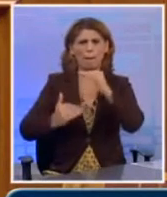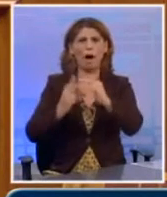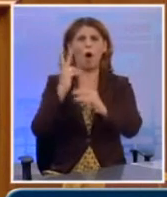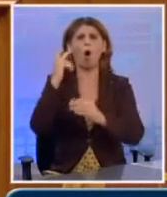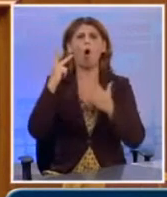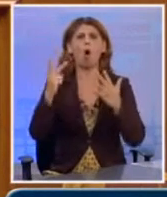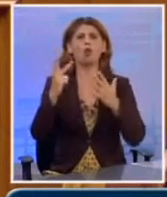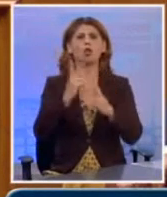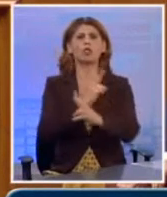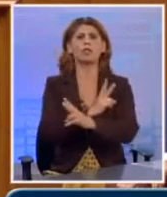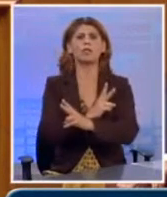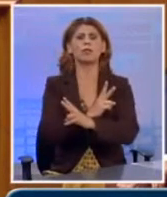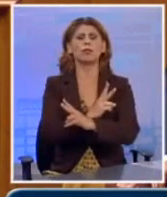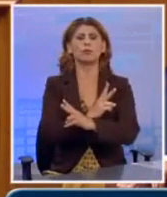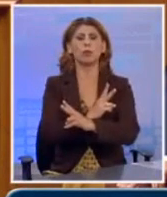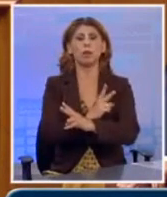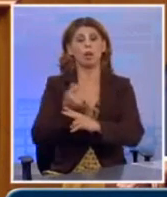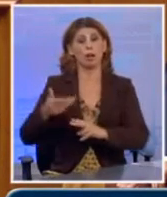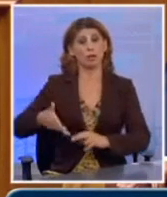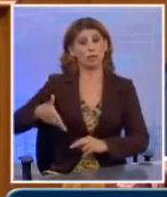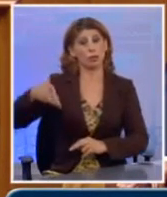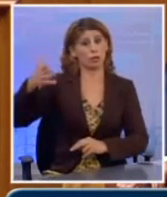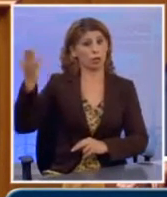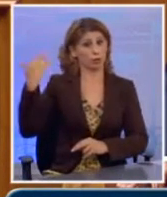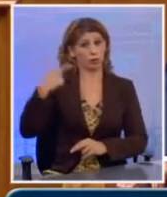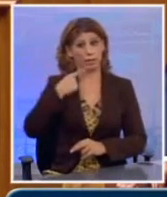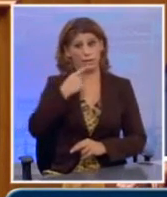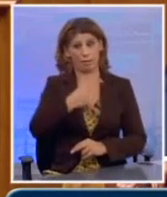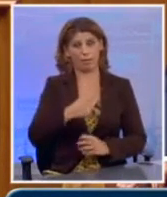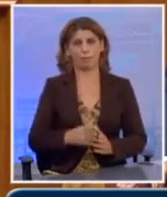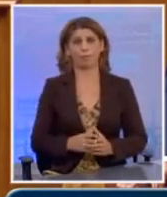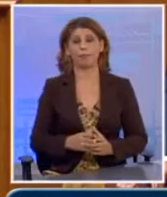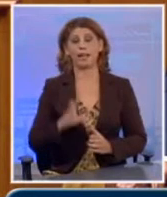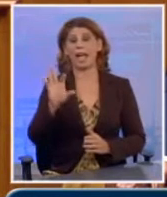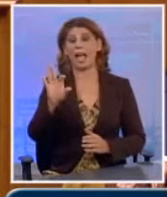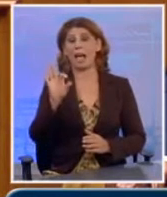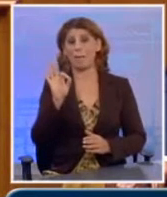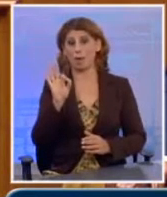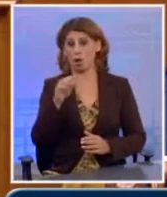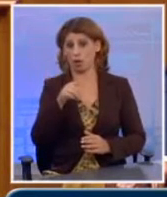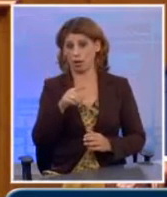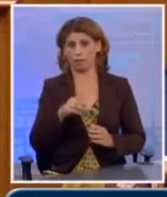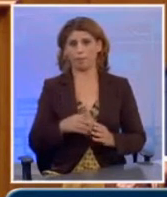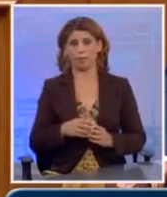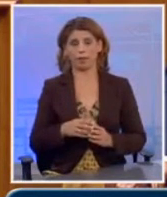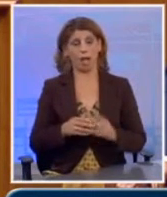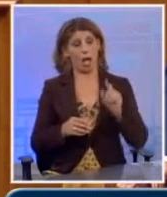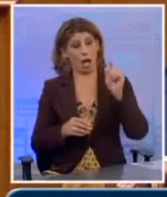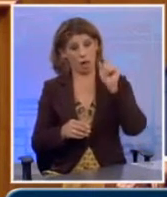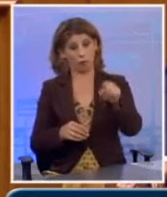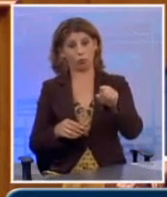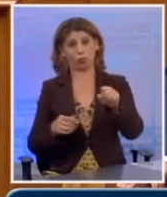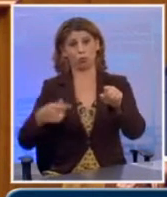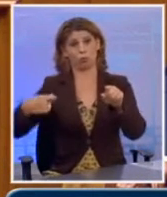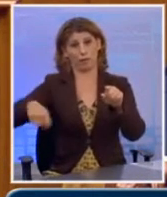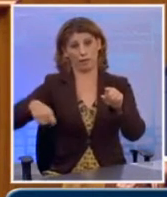συμβούλους. Ο Κωνσταντίνος Μητσοτάκης τότε είχε πει: η επιλογή του ΤΑΔΕ